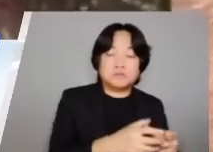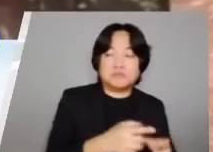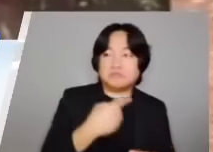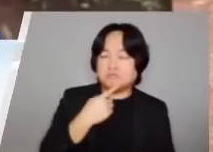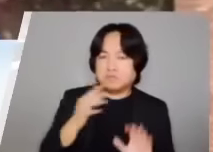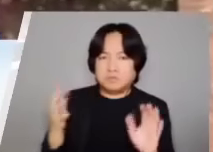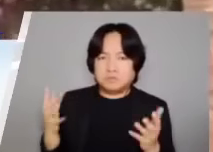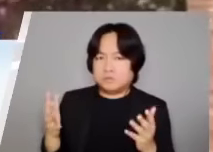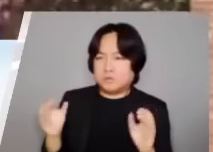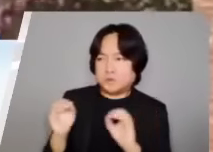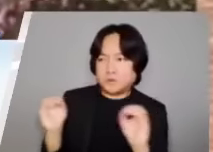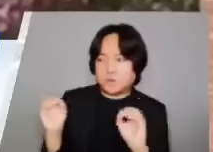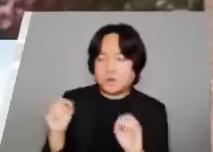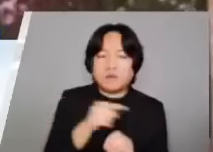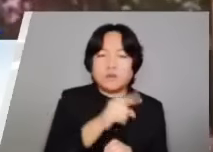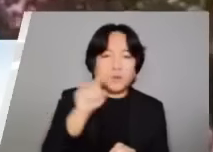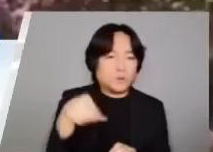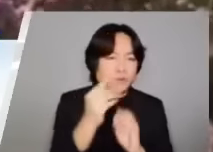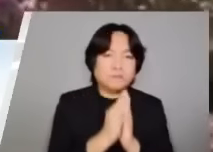ang mayroon ang pastor.